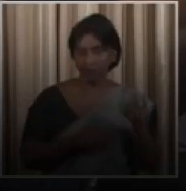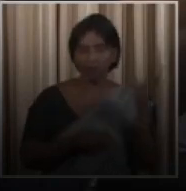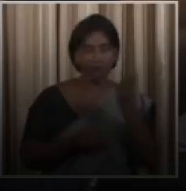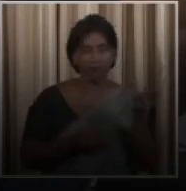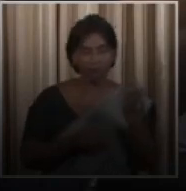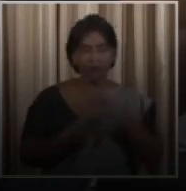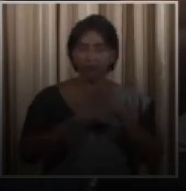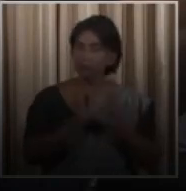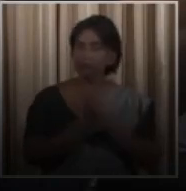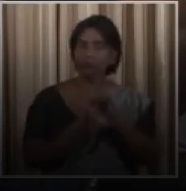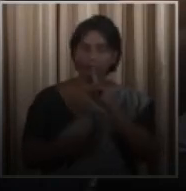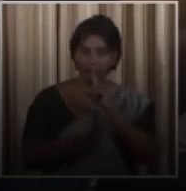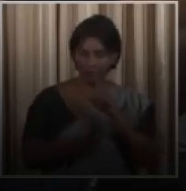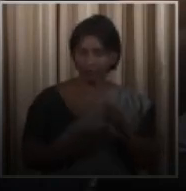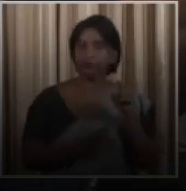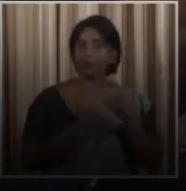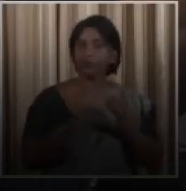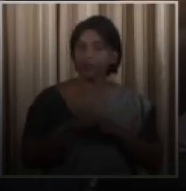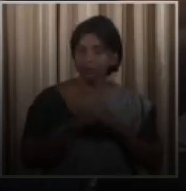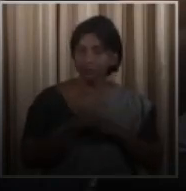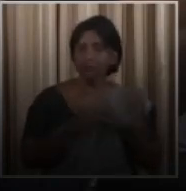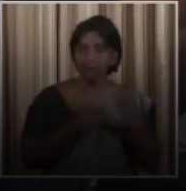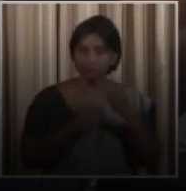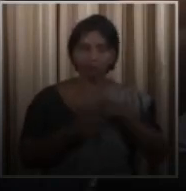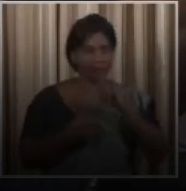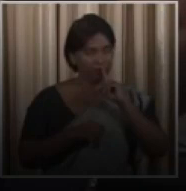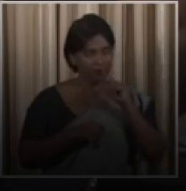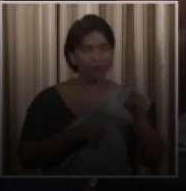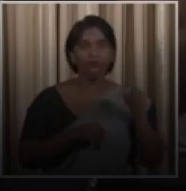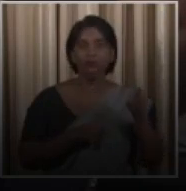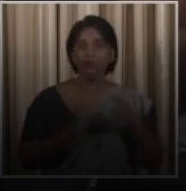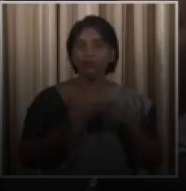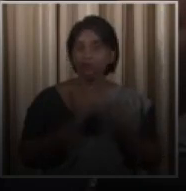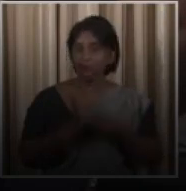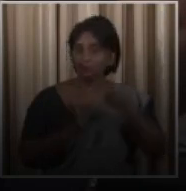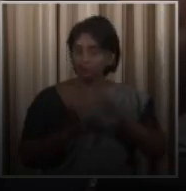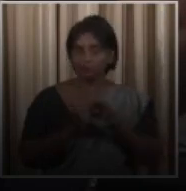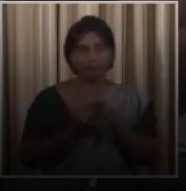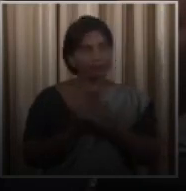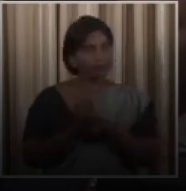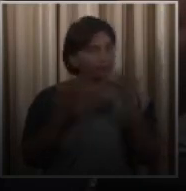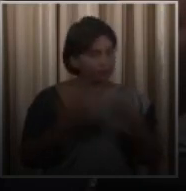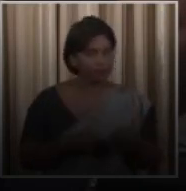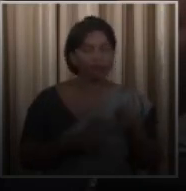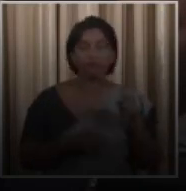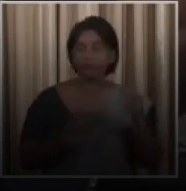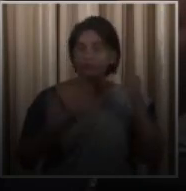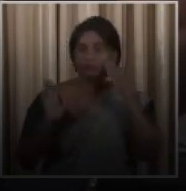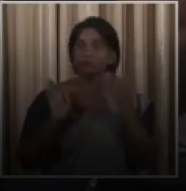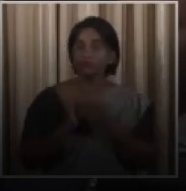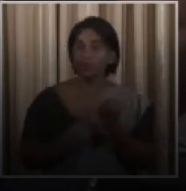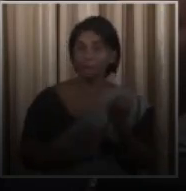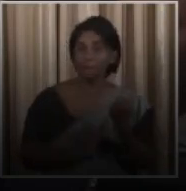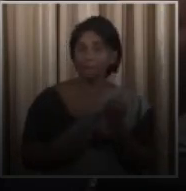දෙදෙනා පැහැදිලි ලෙස මේ ප්‍රශ්නේ මේ දෙදෙනාටත් අපි යොමු කරා. මොකද මේ පනත සම්මත කරාට පස්සේ මේ පිළිබඳව